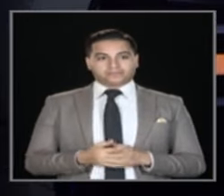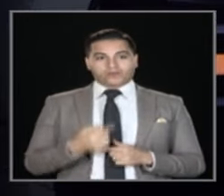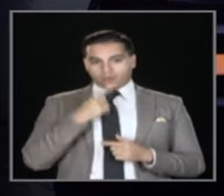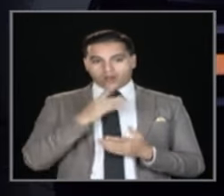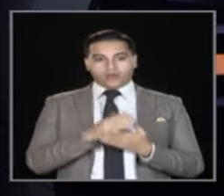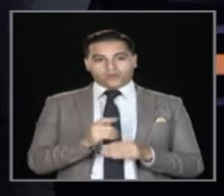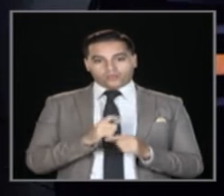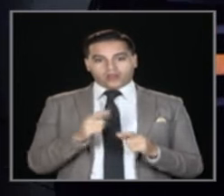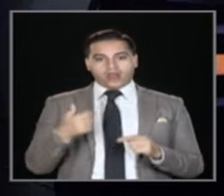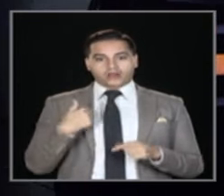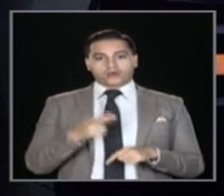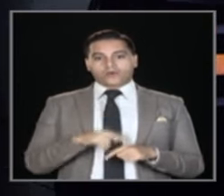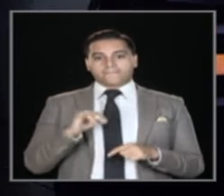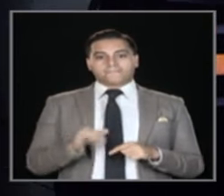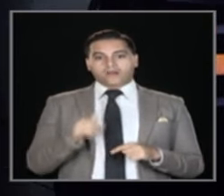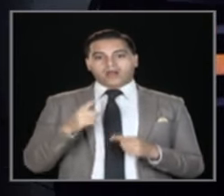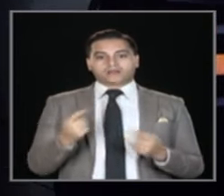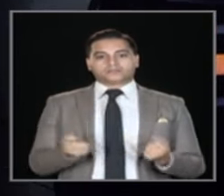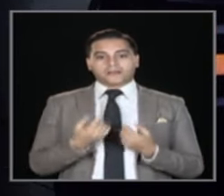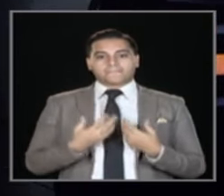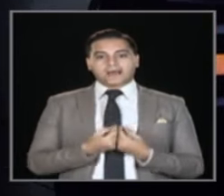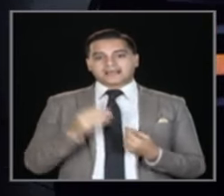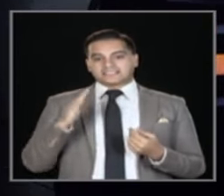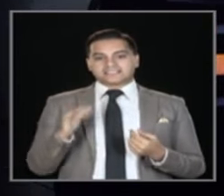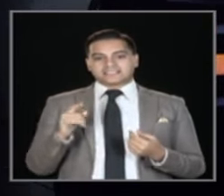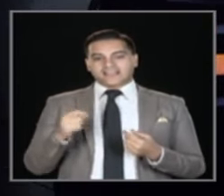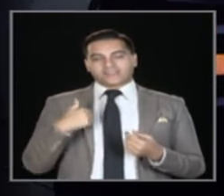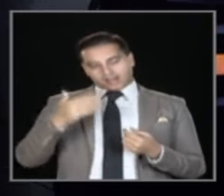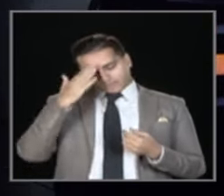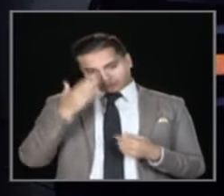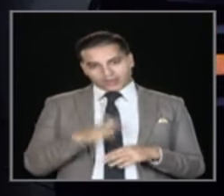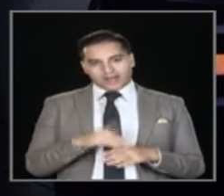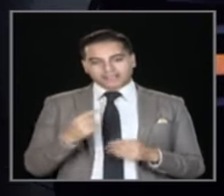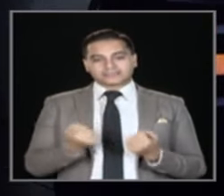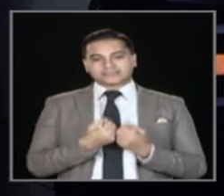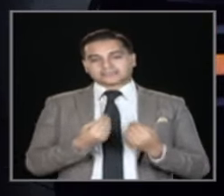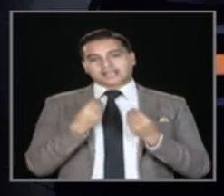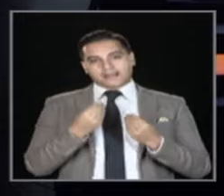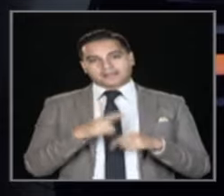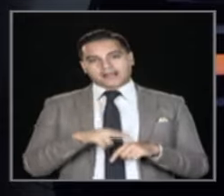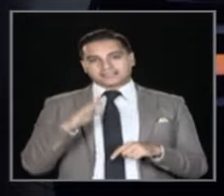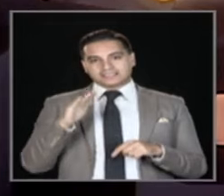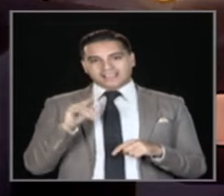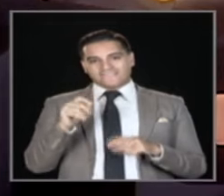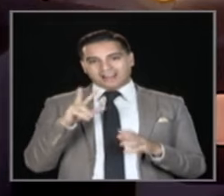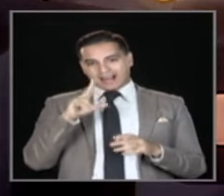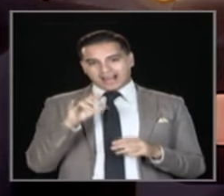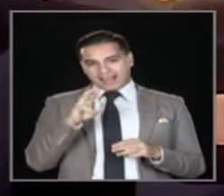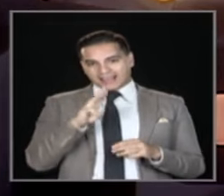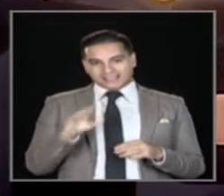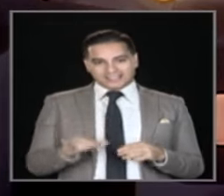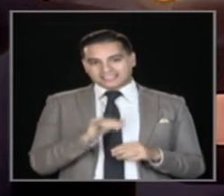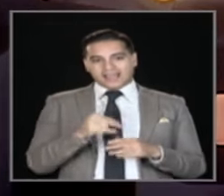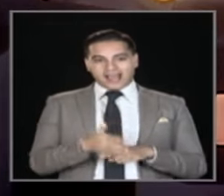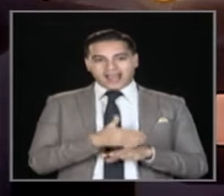انا وميار اصلا كنا بنتدرب مع سيف الليسي، احنا مبدئيا لازم نشكر سيف الليسي ونحييه كلنا، لان انا ومير اصلا كنا بنتدرب مع سيف الليسي